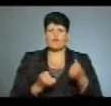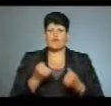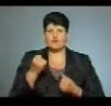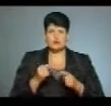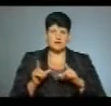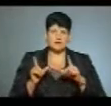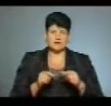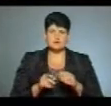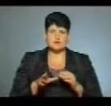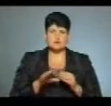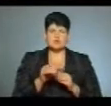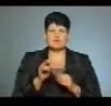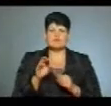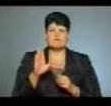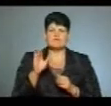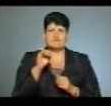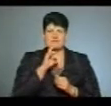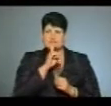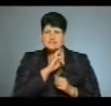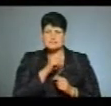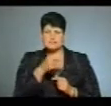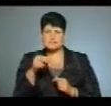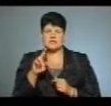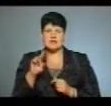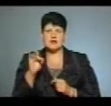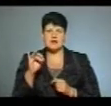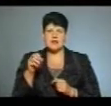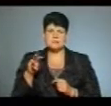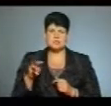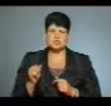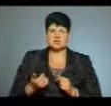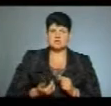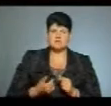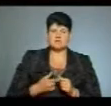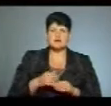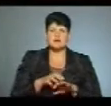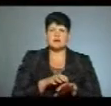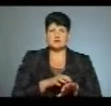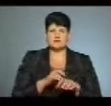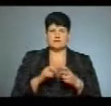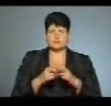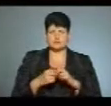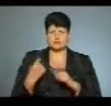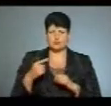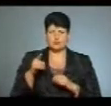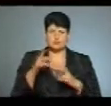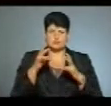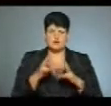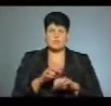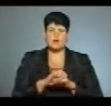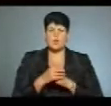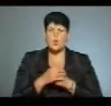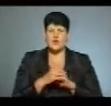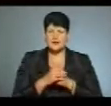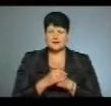рухався за маршрутом Вінниця-Яремча, Володимир Мельник, житель села Сівка-Калузька Калузького району Івано-Франківської області. У нього травми коліна та